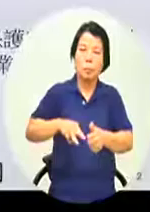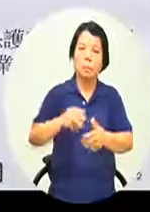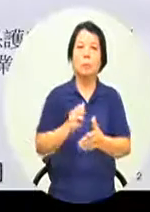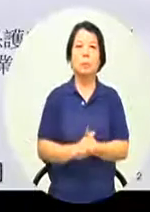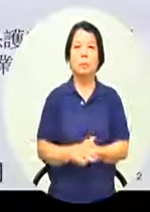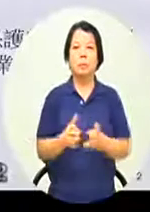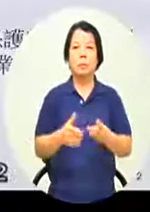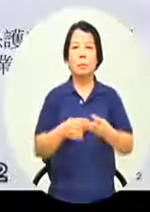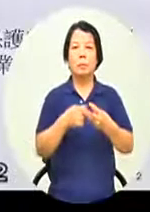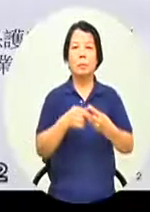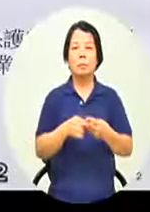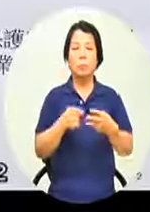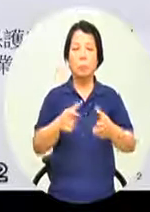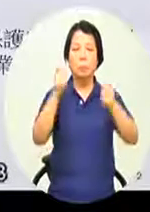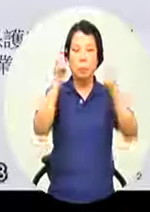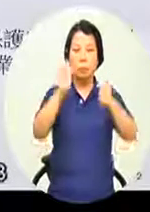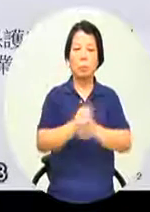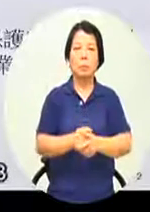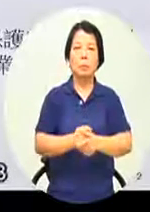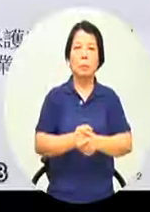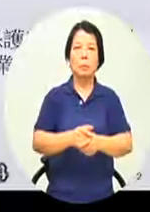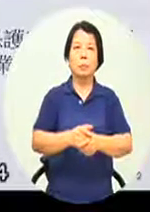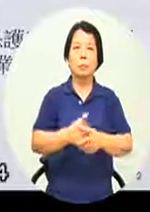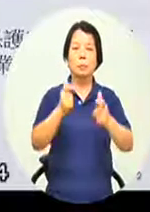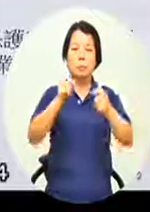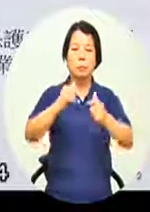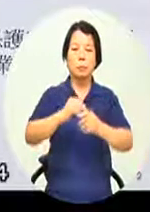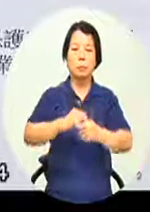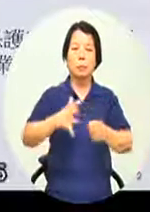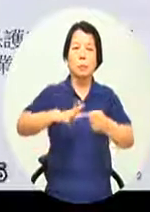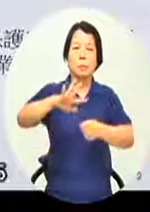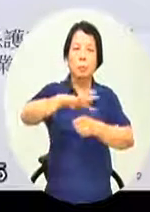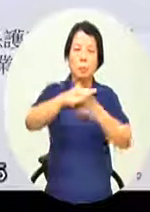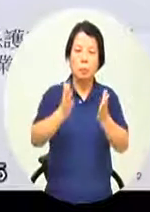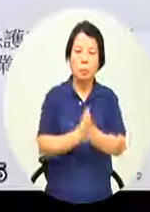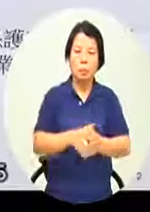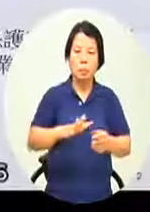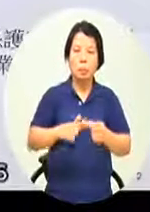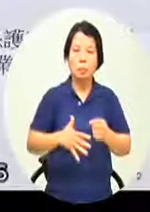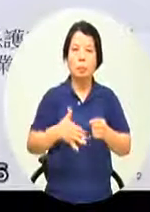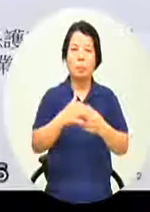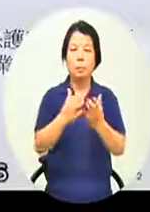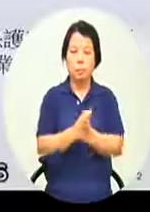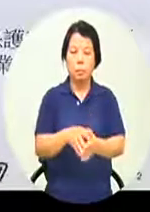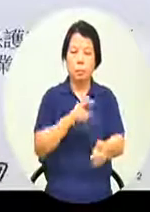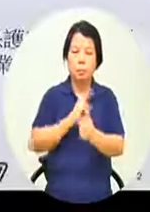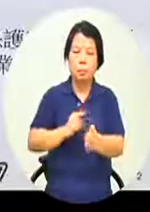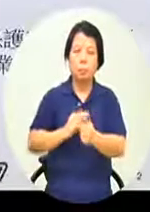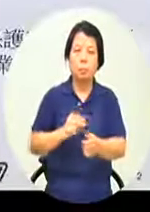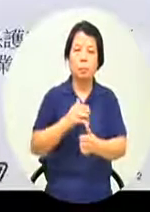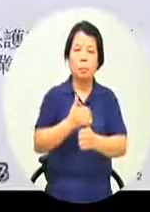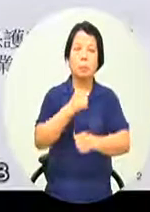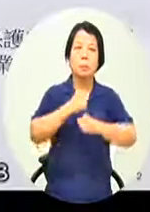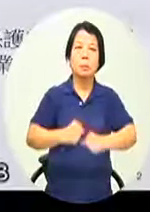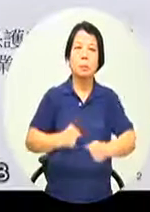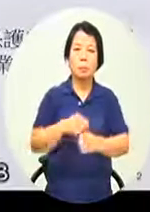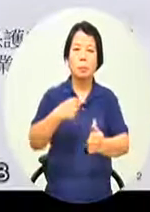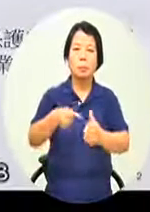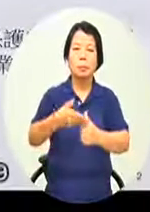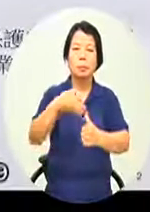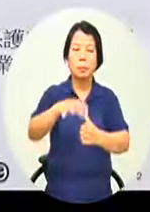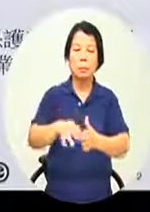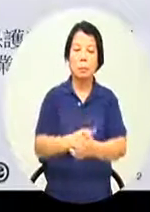来还有包括高级中等学校，也就是以下的这些学校，也需要派生命教育业务的承办人员